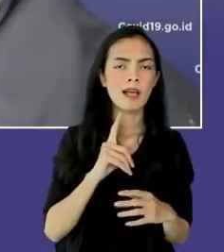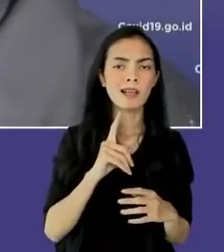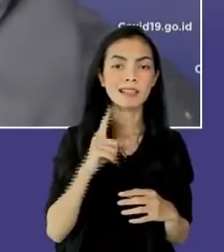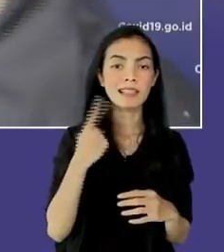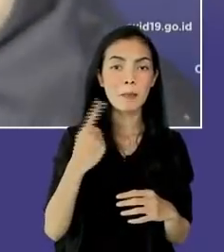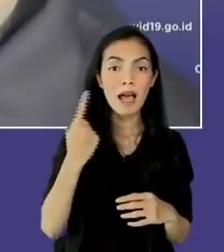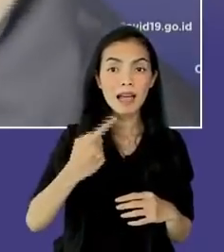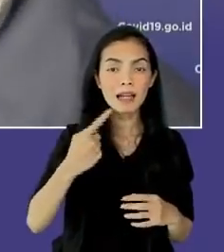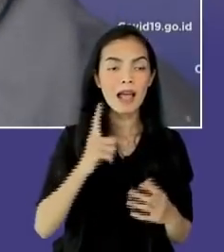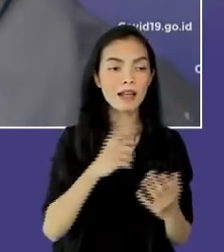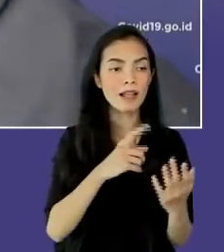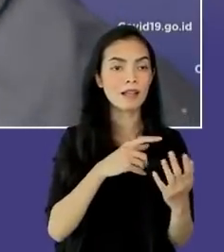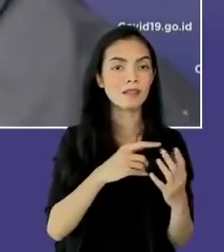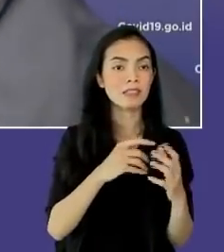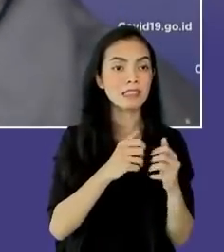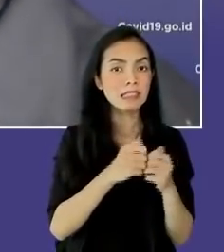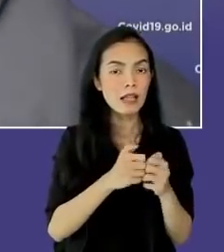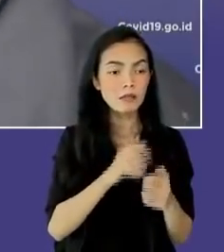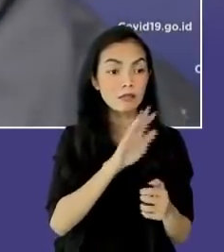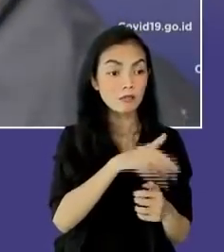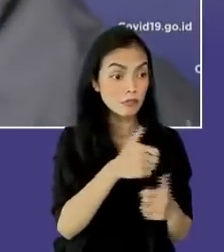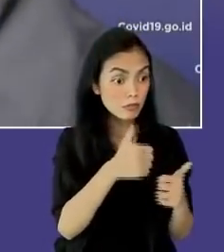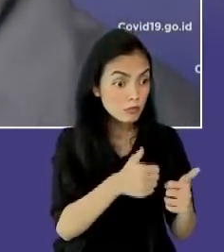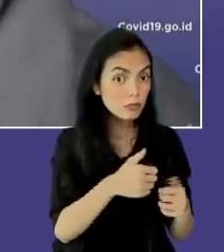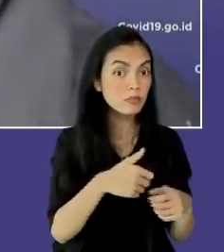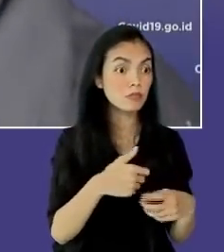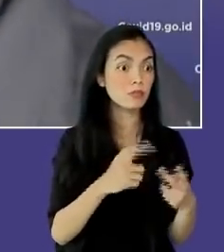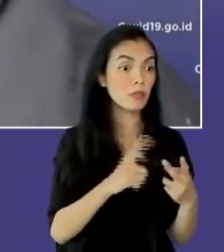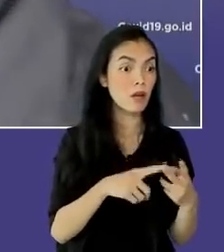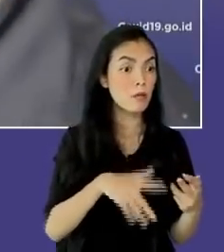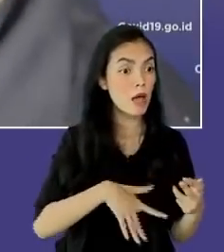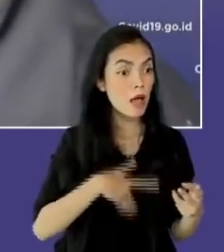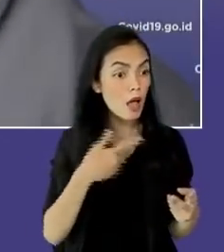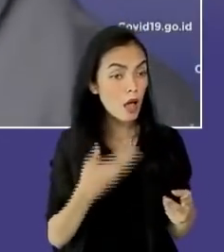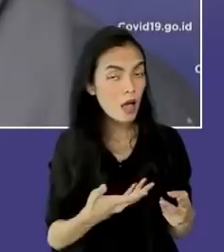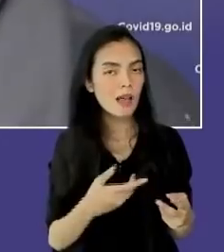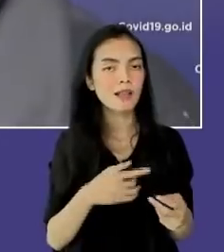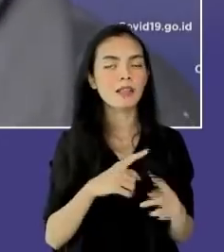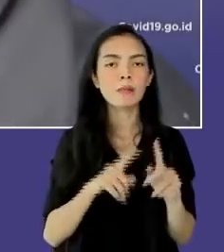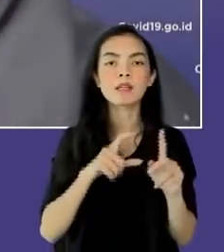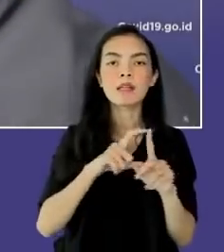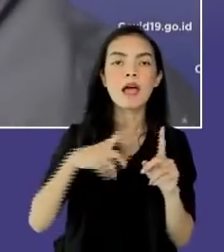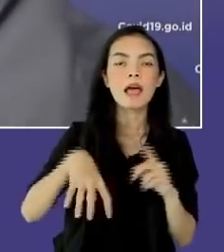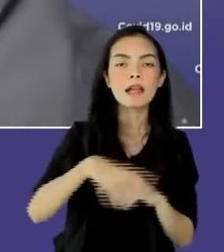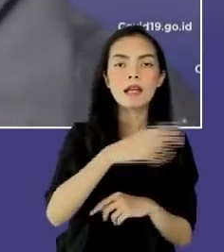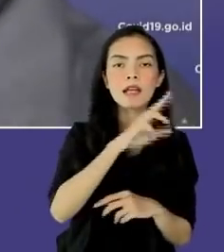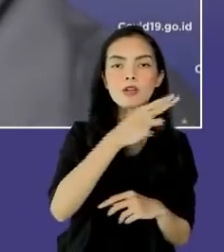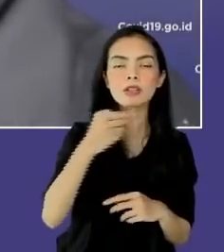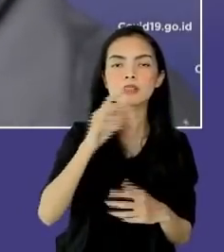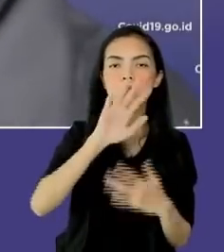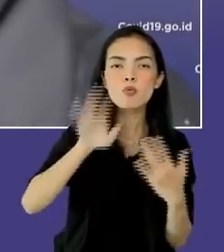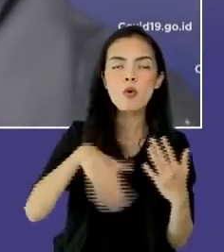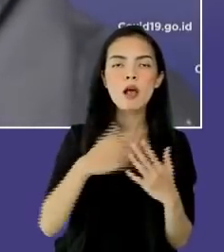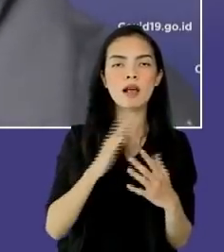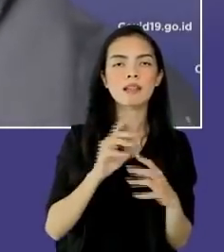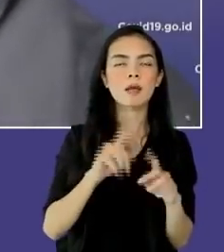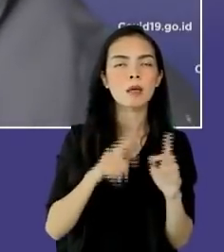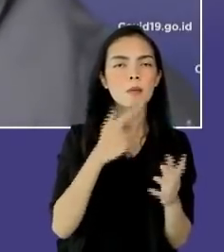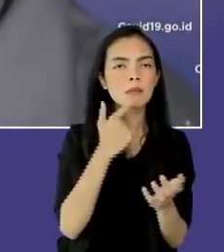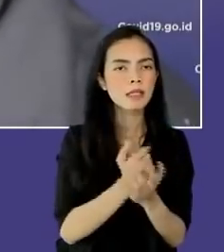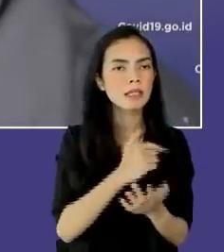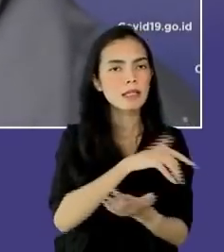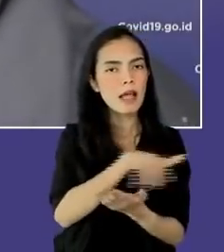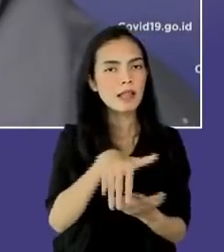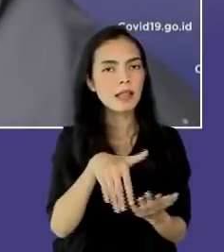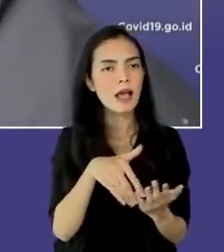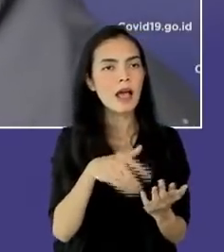pesannya, kemudian ditanyakan keadaannya seperti apa, tapi memang belum seluruh daerah. Tapi satu lagi yang lebih penting lagi, data kita mesti masuk, berarti kita